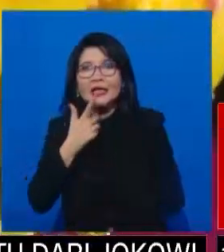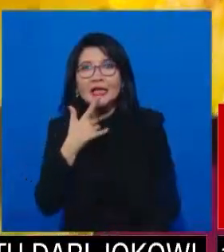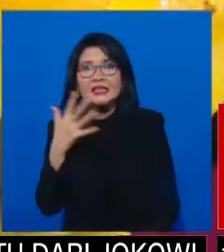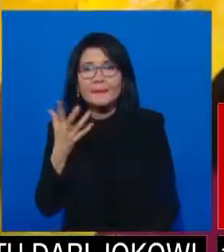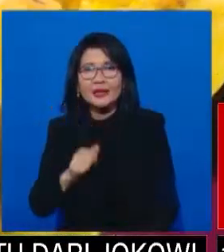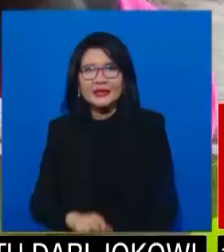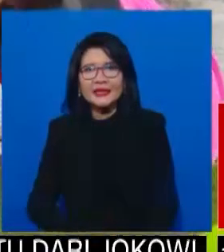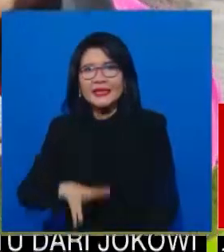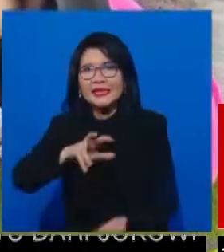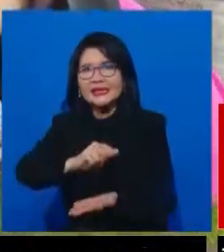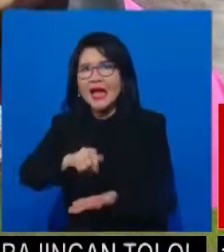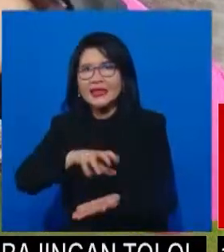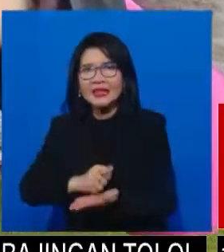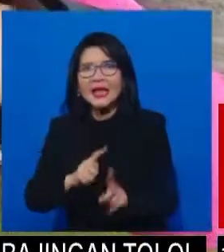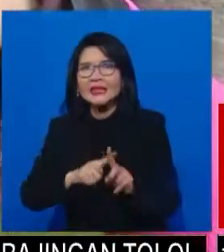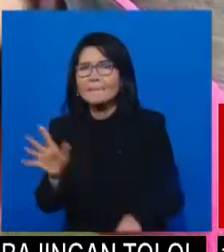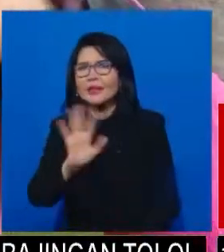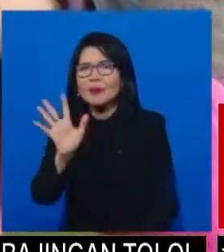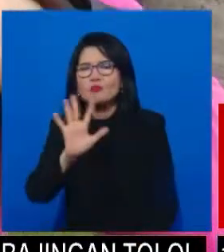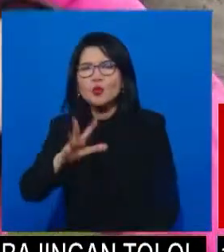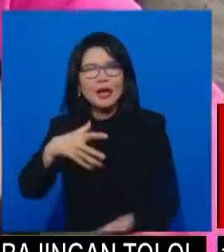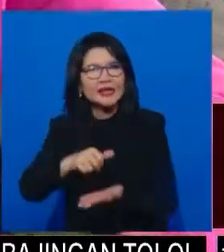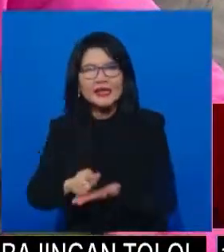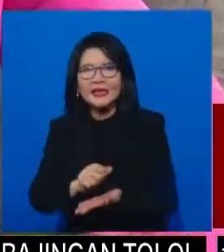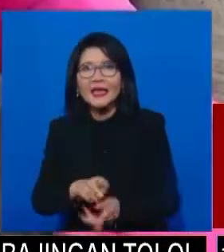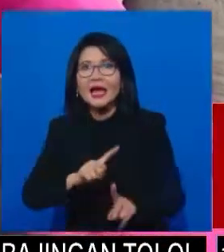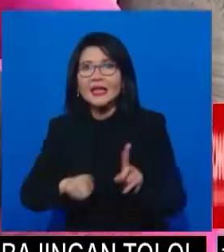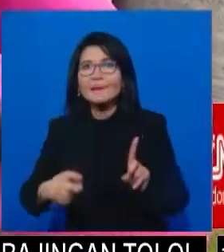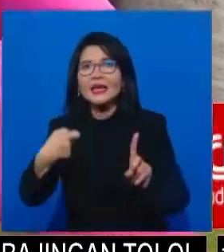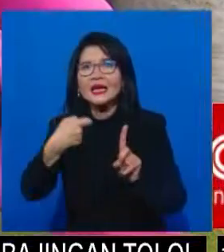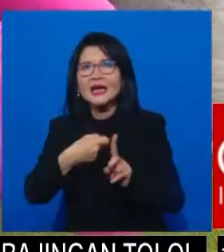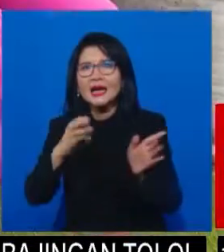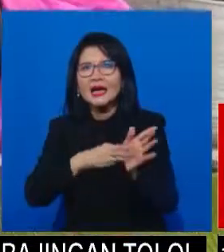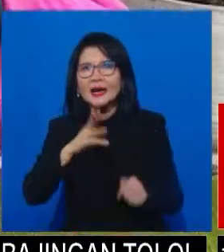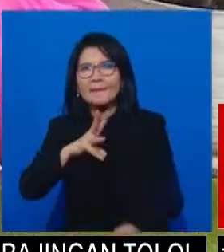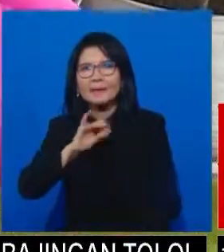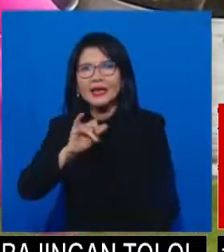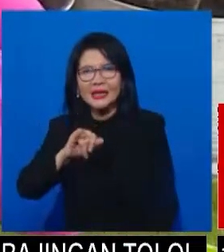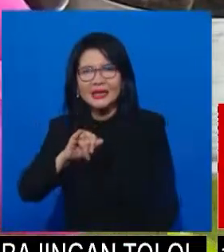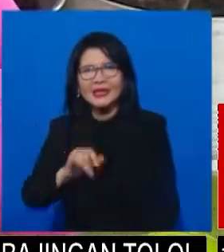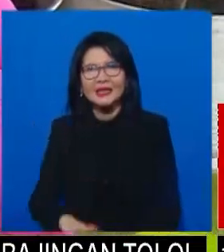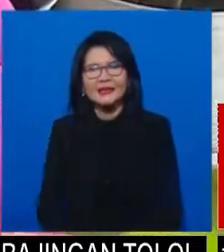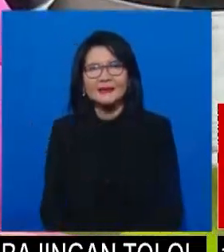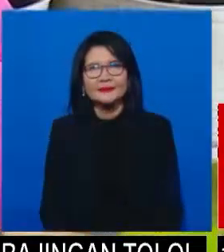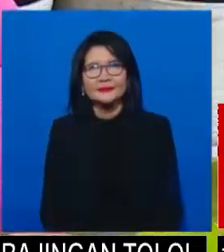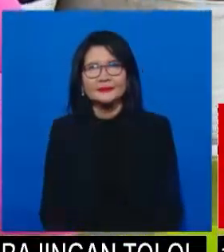Rasanya juga tampak seperti santan, padahal ini murni pakai kemiri. Oke, kita coba ya. Ikan sembilang, surga